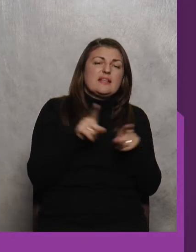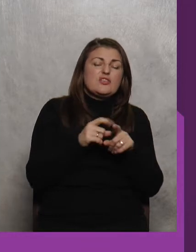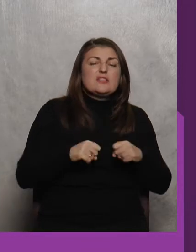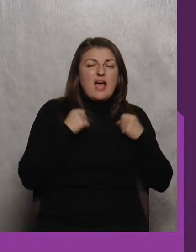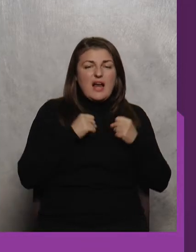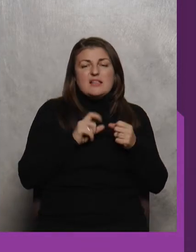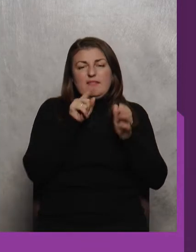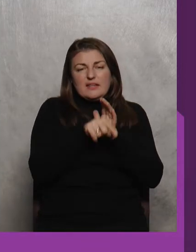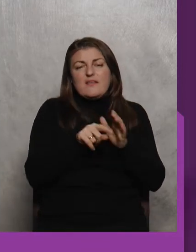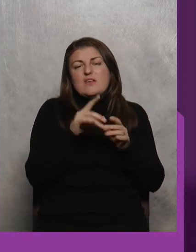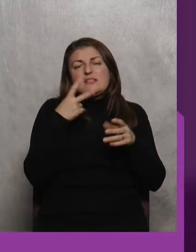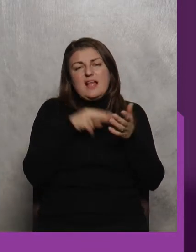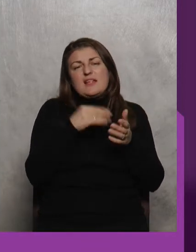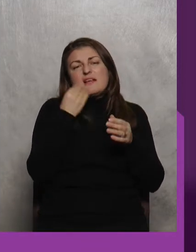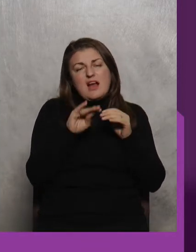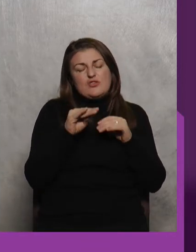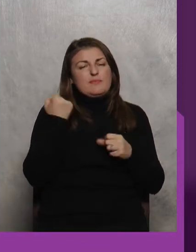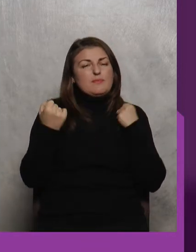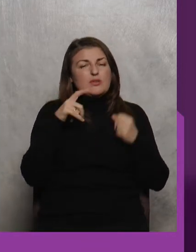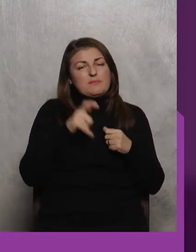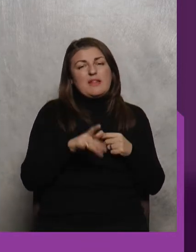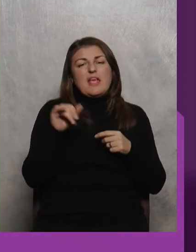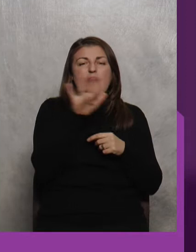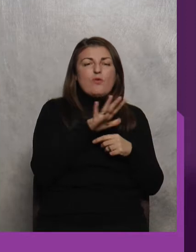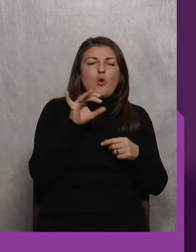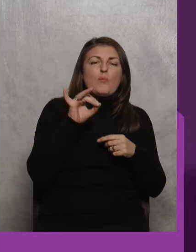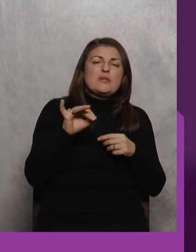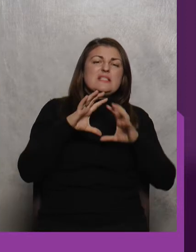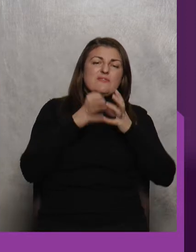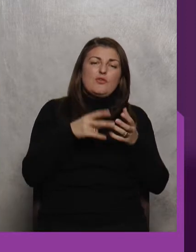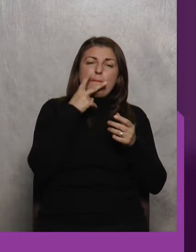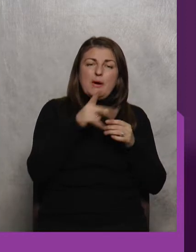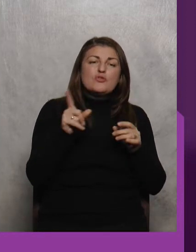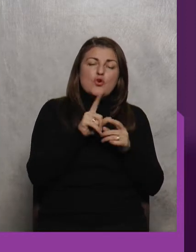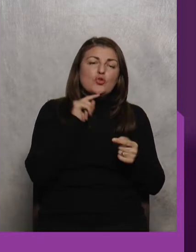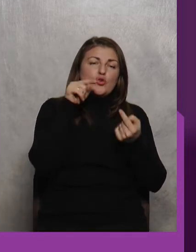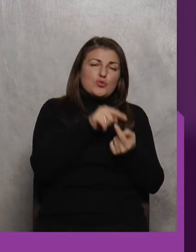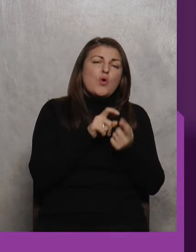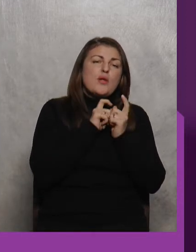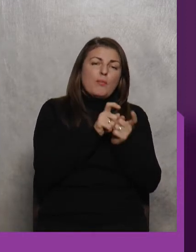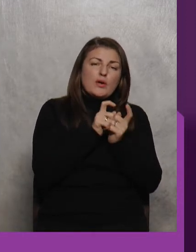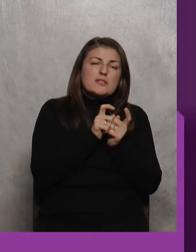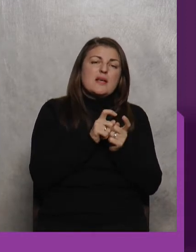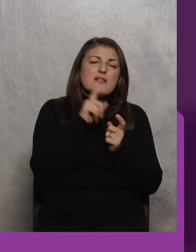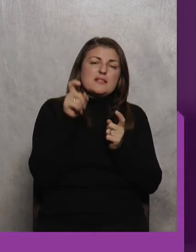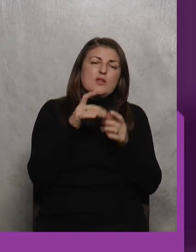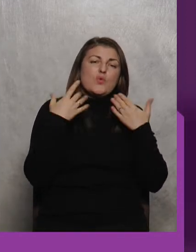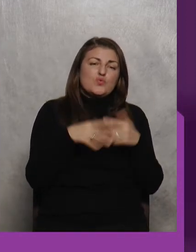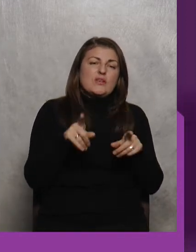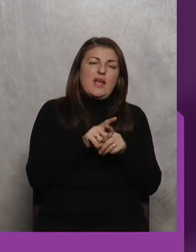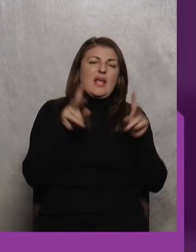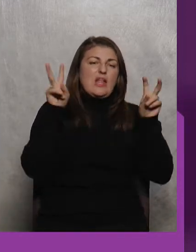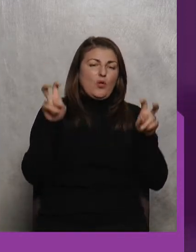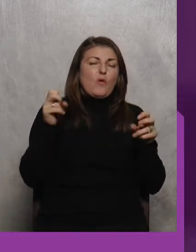також війти в когорту кращих спортсменів і Європи, і світу. І бачите, що достойно бореться з уже з